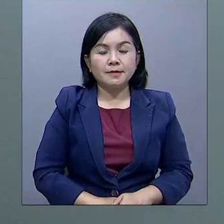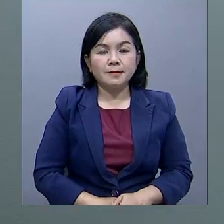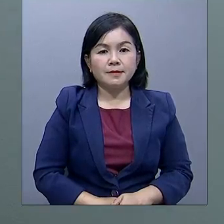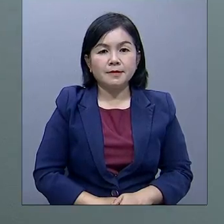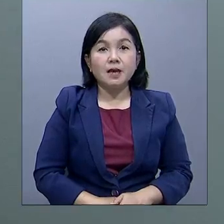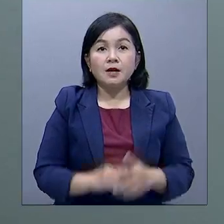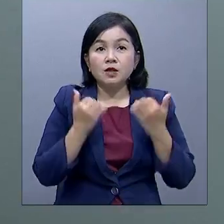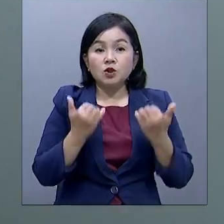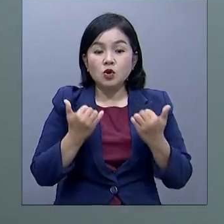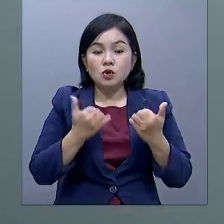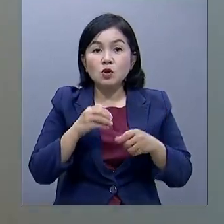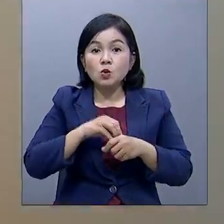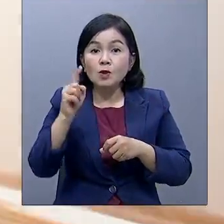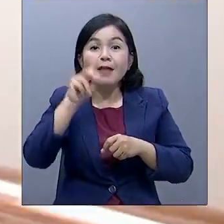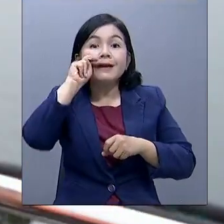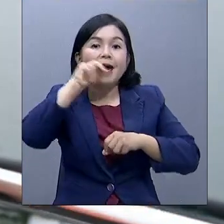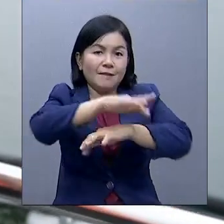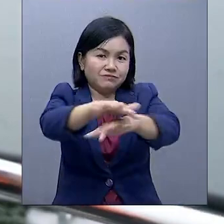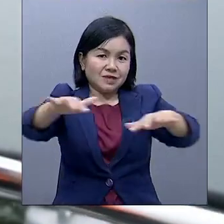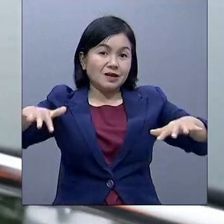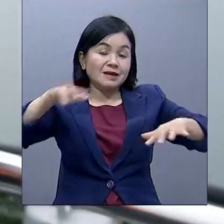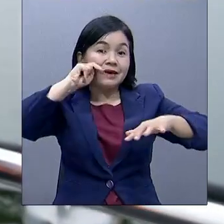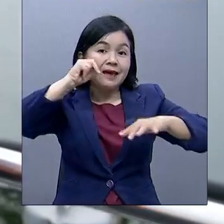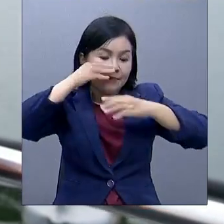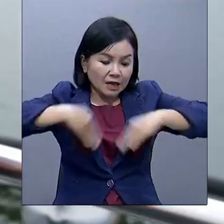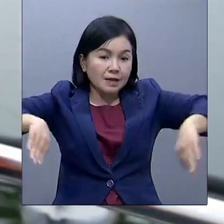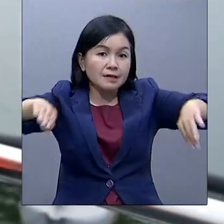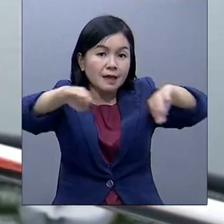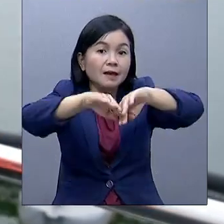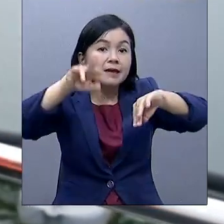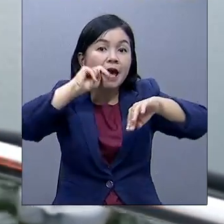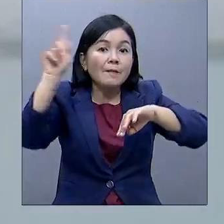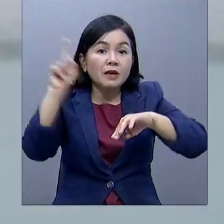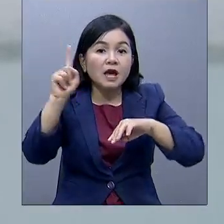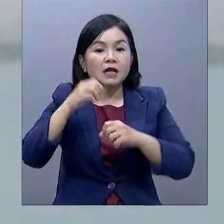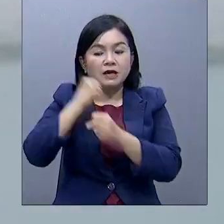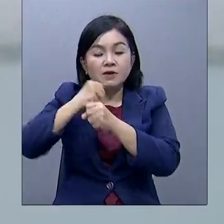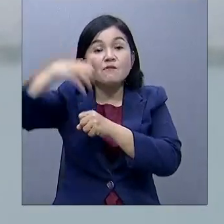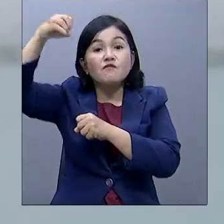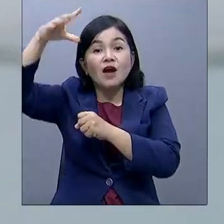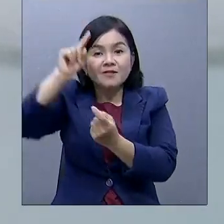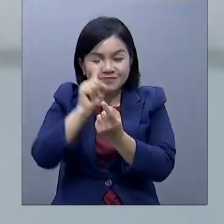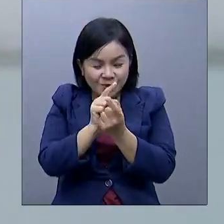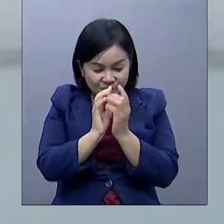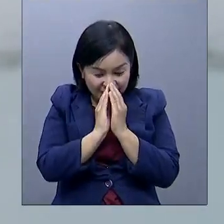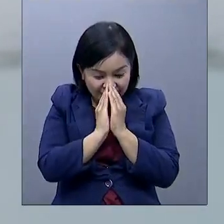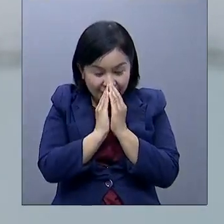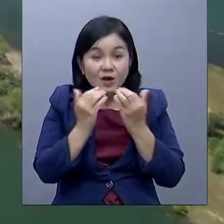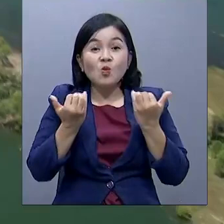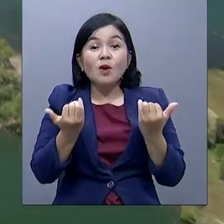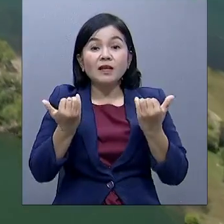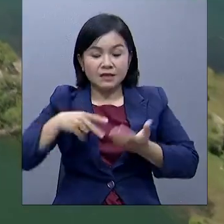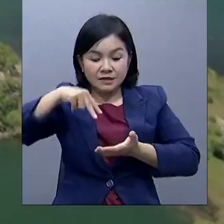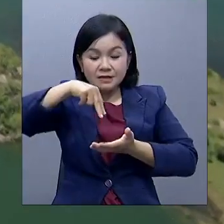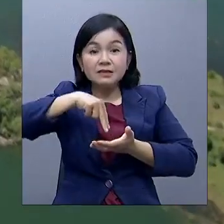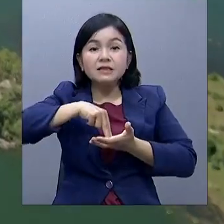ตอนนี้ผมมาถึงบริเวณกลางน้ำแล้วนะครับผมอยู่กับพี่อาทิตย์นะครับหัวหน้ากองโรงไฟฟ้าเขื่อนสิรินธรสวัสดีครับพี่อาทิตย์ครับ สวัสดีครับ จุดที่เรายืนกันอยู่ตรงนี้เรียกว่าอะไ